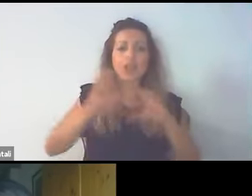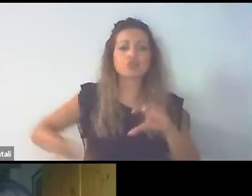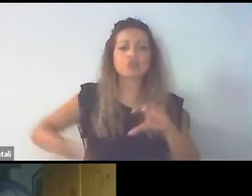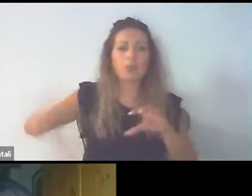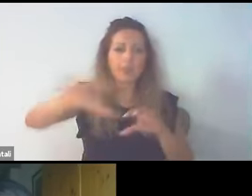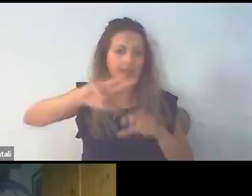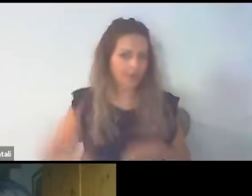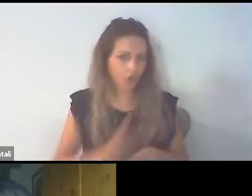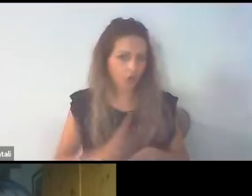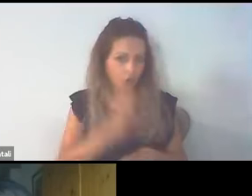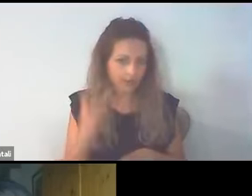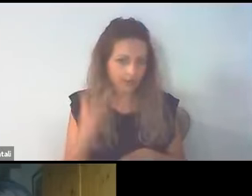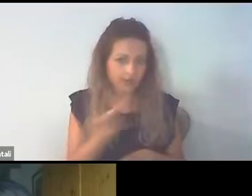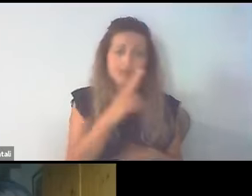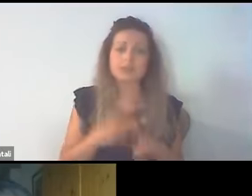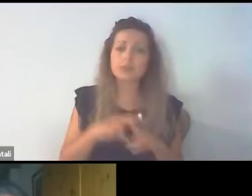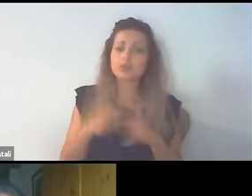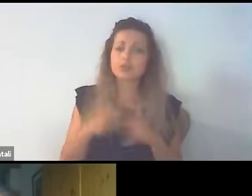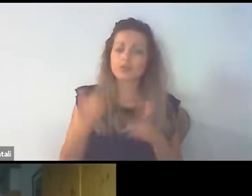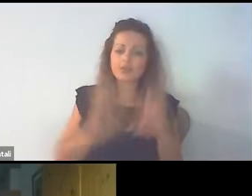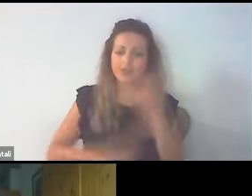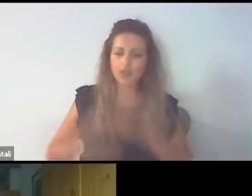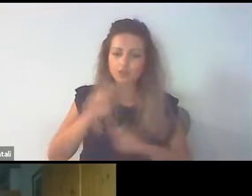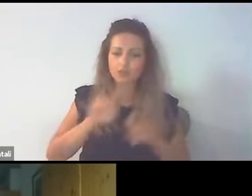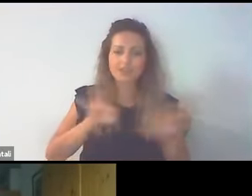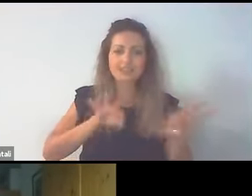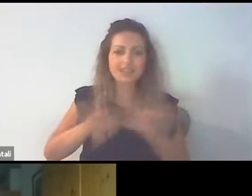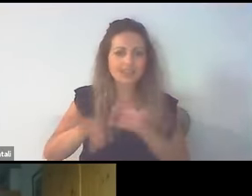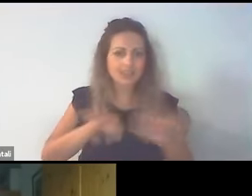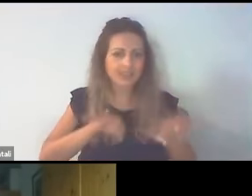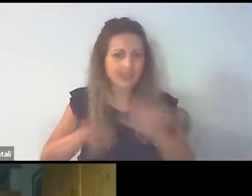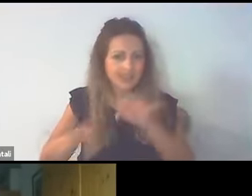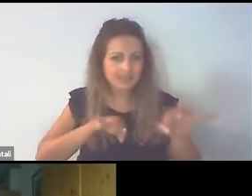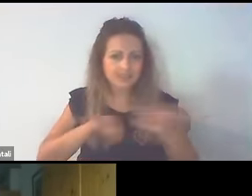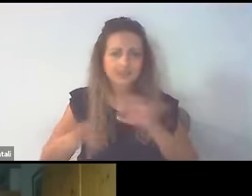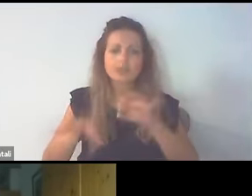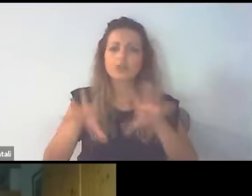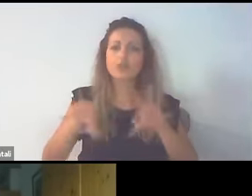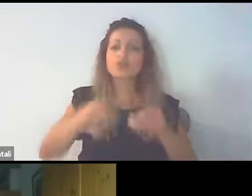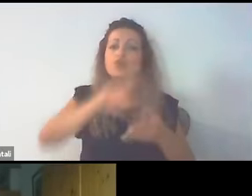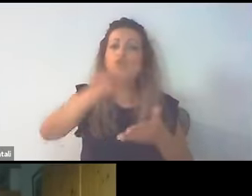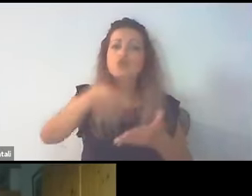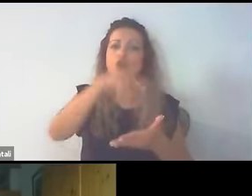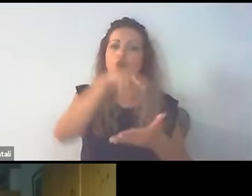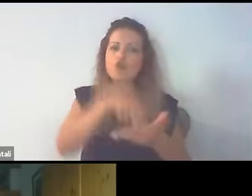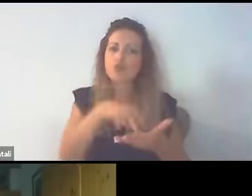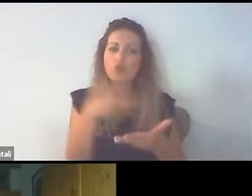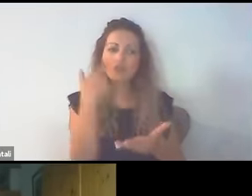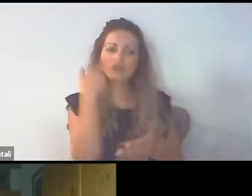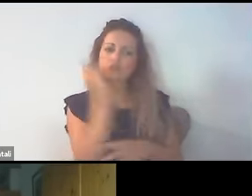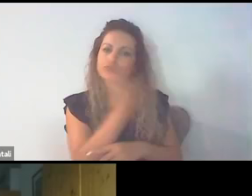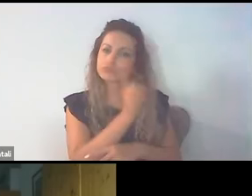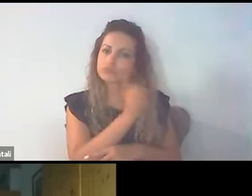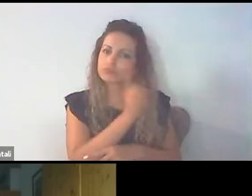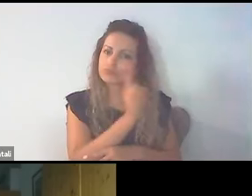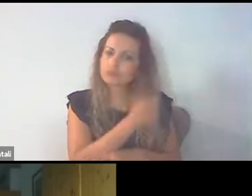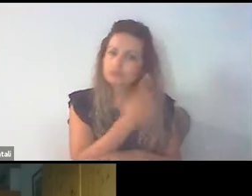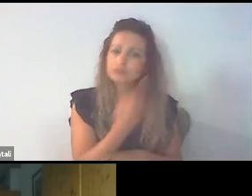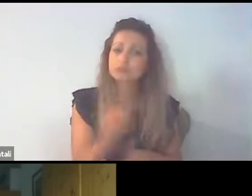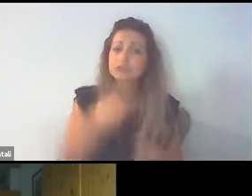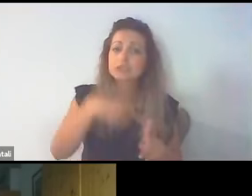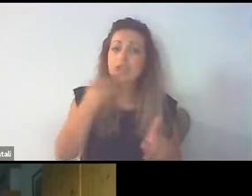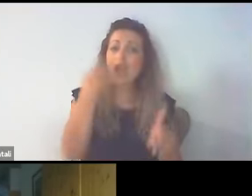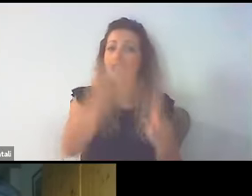του να δημιουργήσουμε στρατηγικές συνηγορίας και ακτιβισμού που θα καλούν τα κράτη να κάνουν